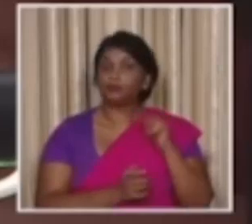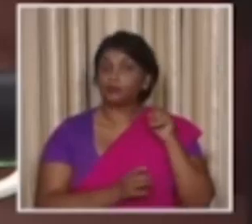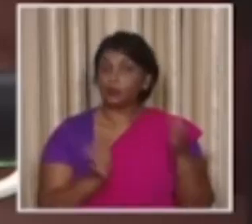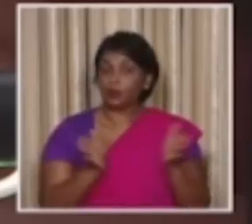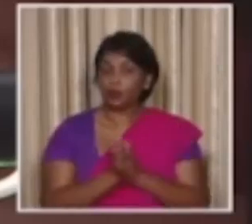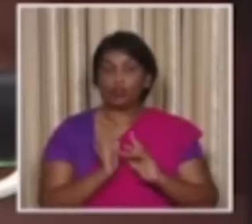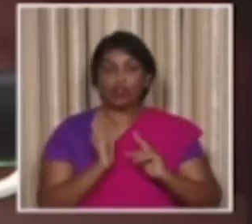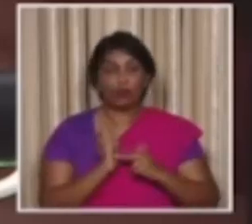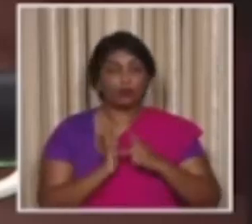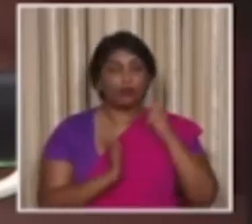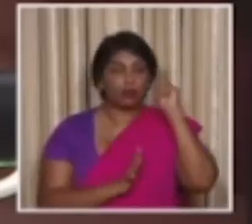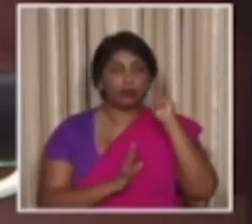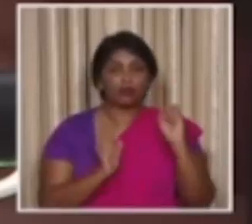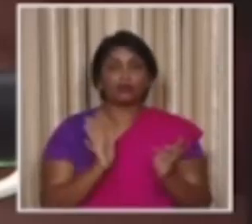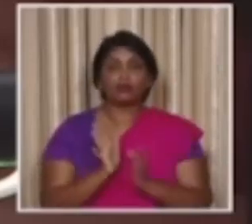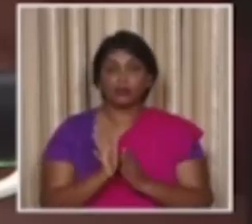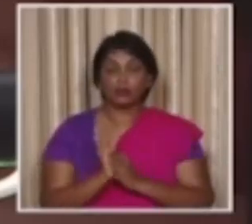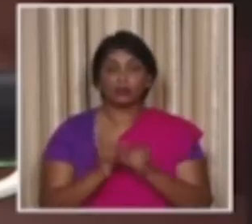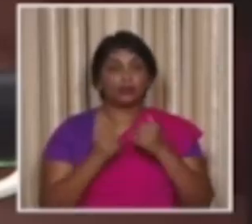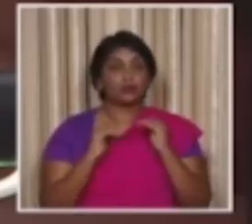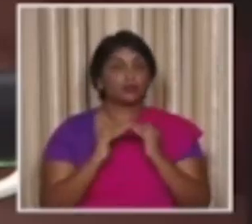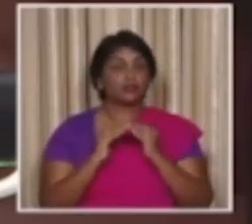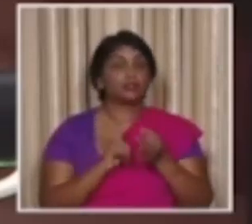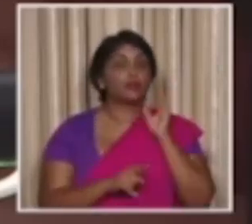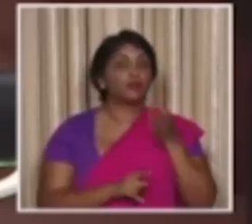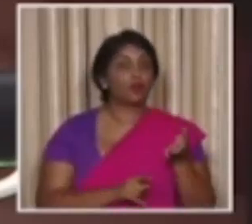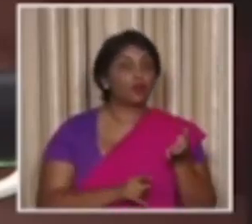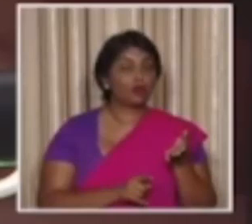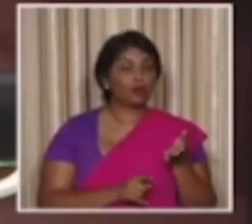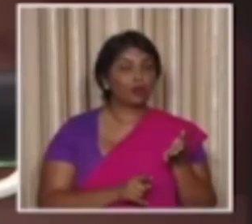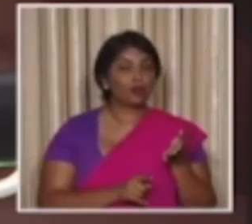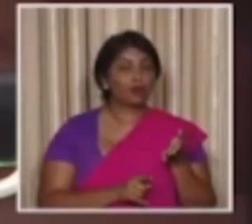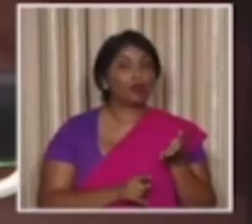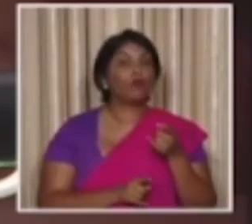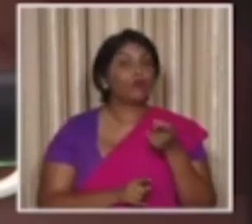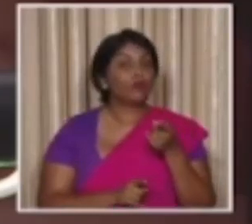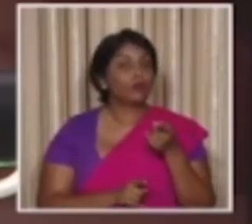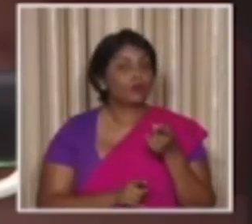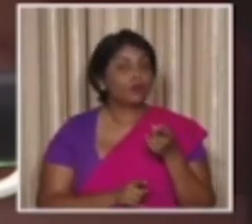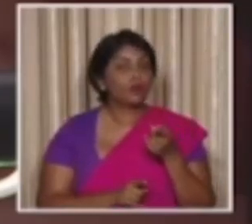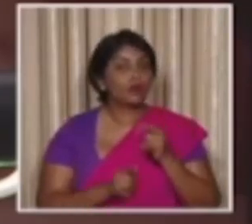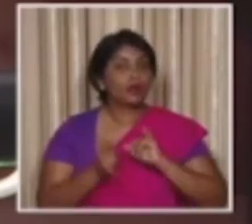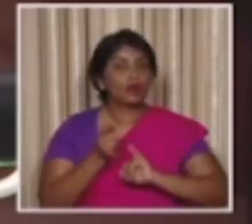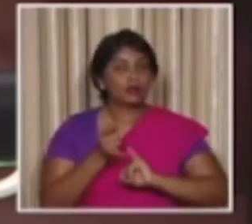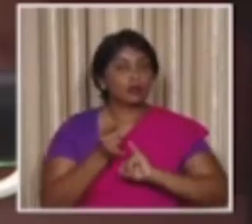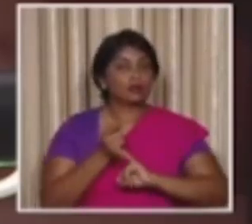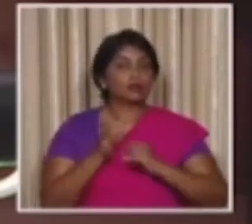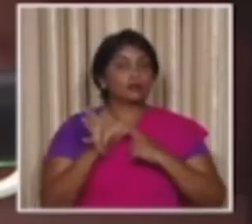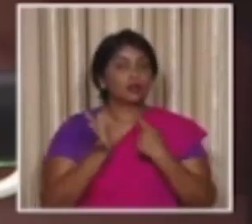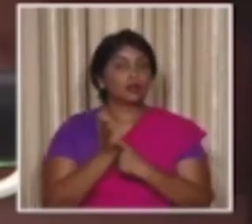ඒකාබද්ධ ව්‍යාපෘති කළමනාකරණ කමිටුවේ සමසභාපතිවරයා කවුද? කවුද? සාගල රත්නායක.